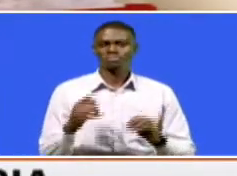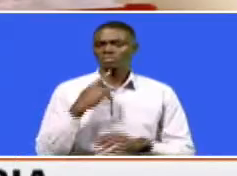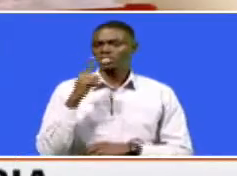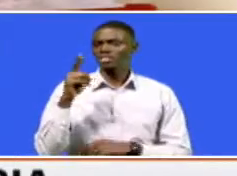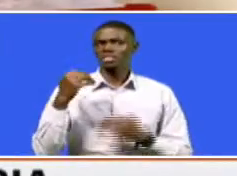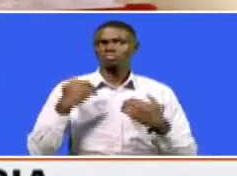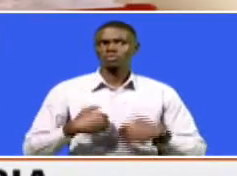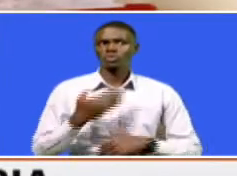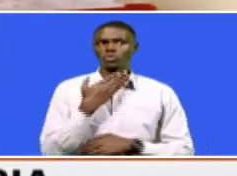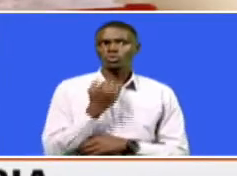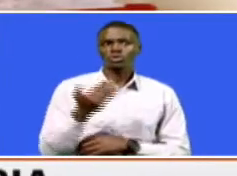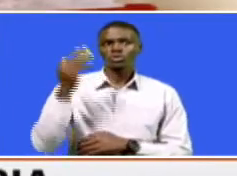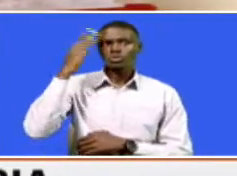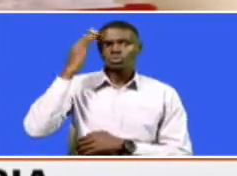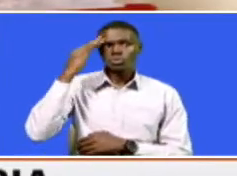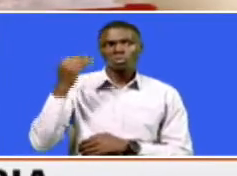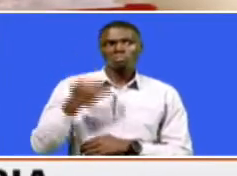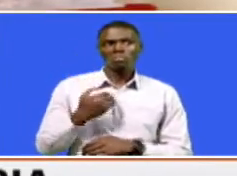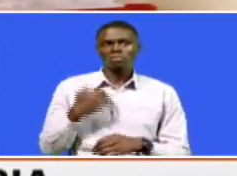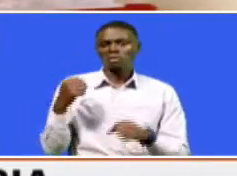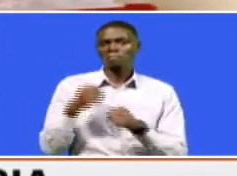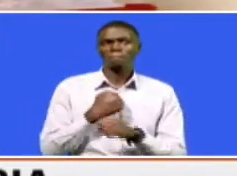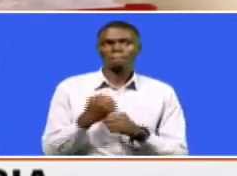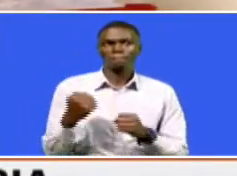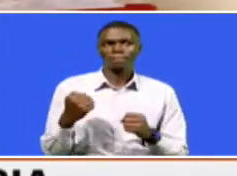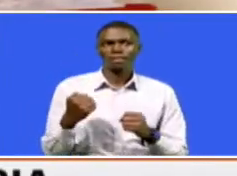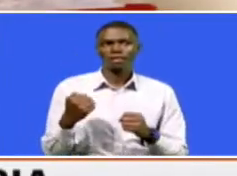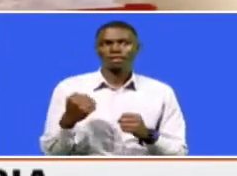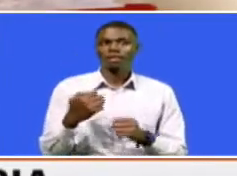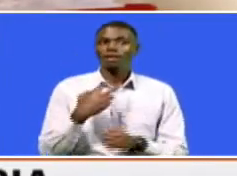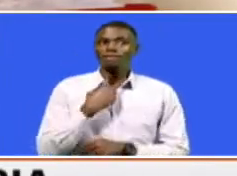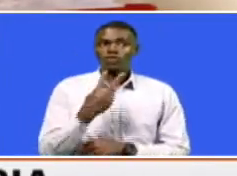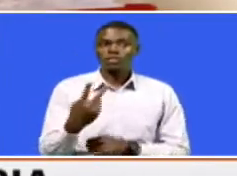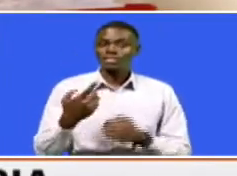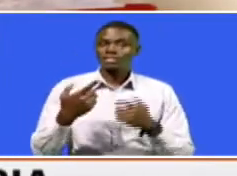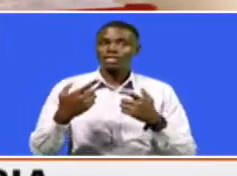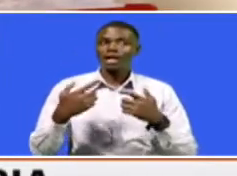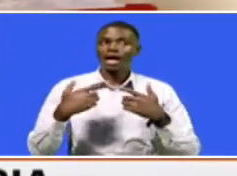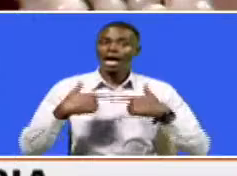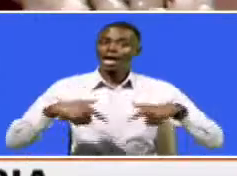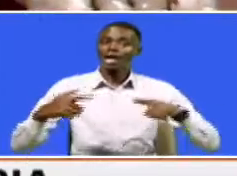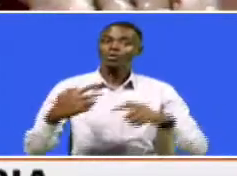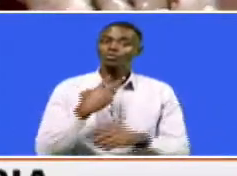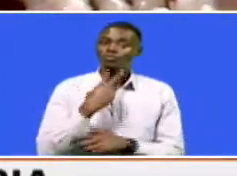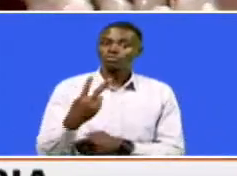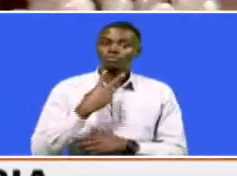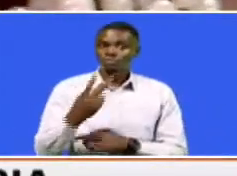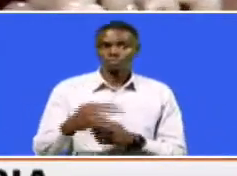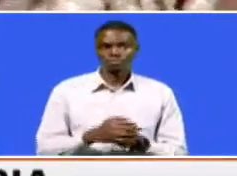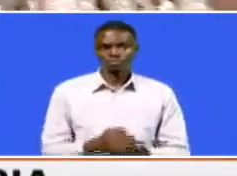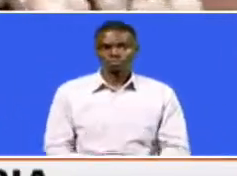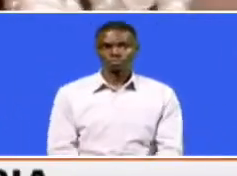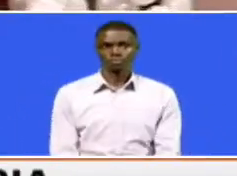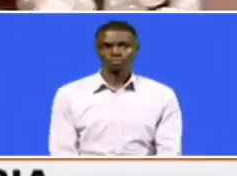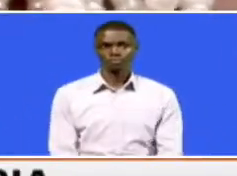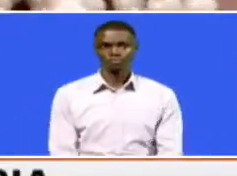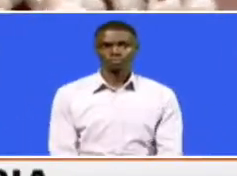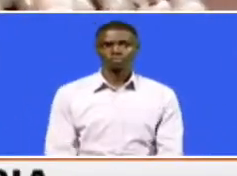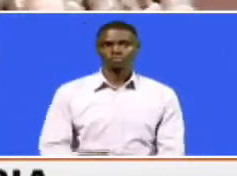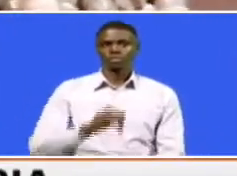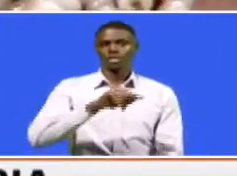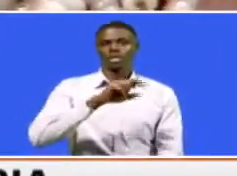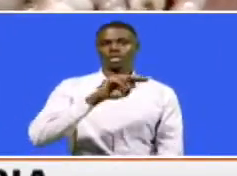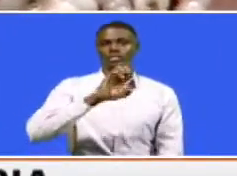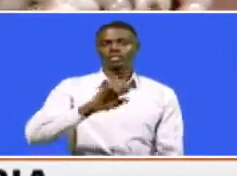person, I want this person to know that they are not doing it, you know. So your voice, make your voice loud. Jen Dunge anatoa wito